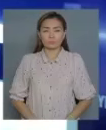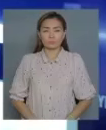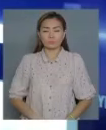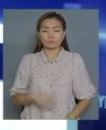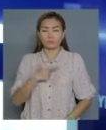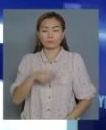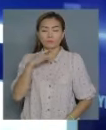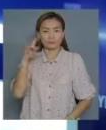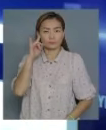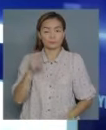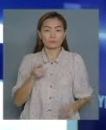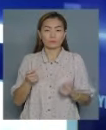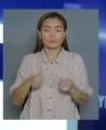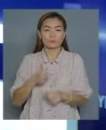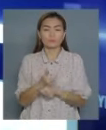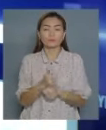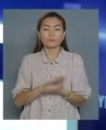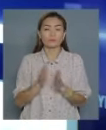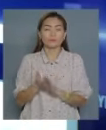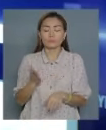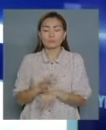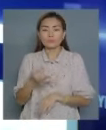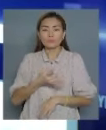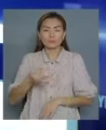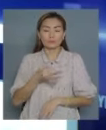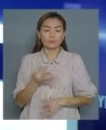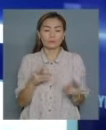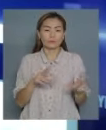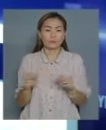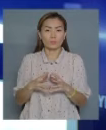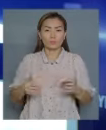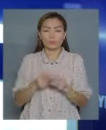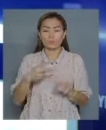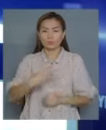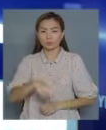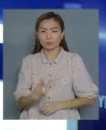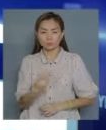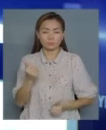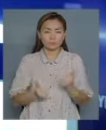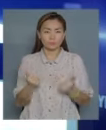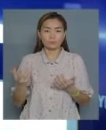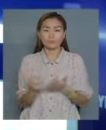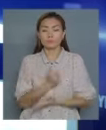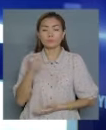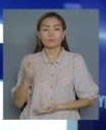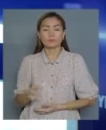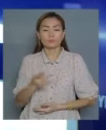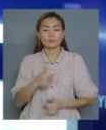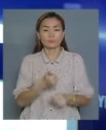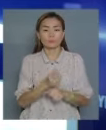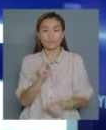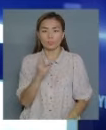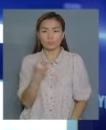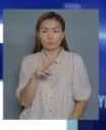Өзімізге оралайық. Ішкі саясат басқармасының ұйымдастыруымен облыстық мерейлі отбасы 2022 байқауының жүлдегерлері өңір басшысы